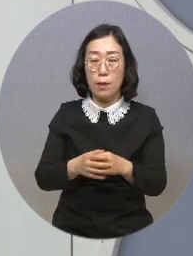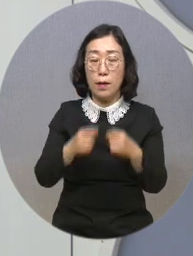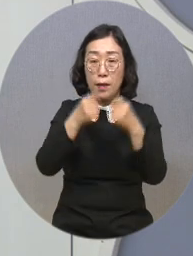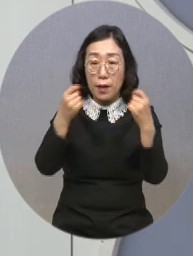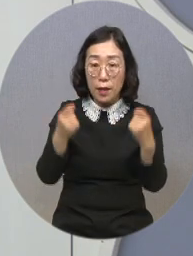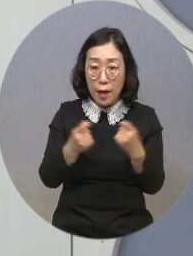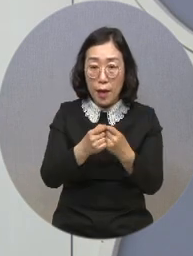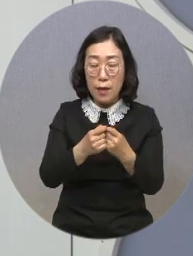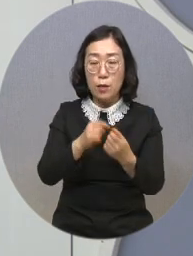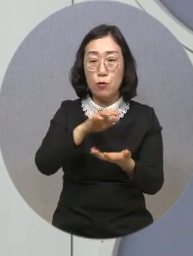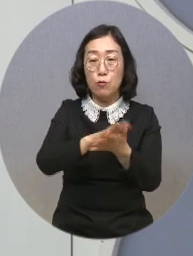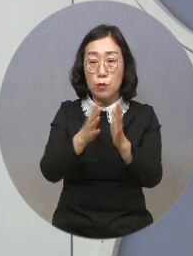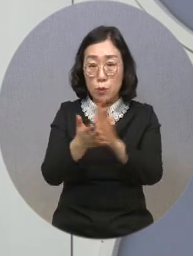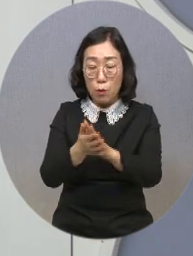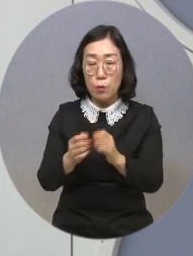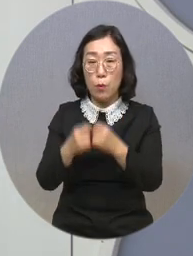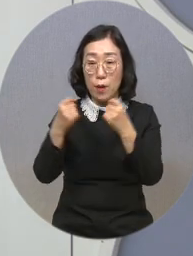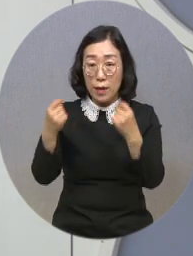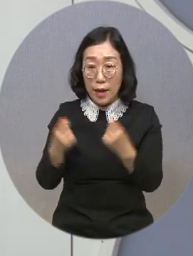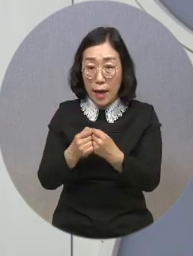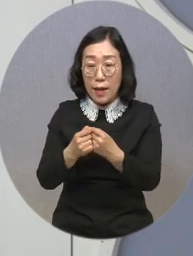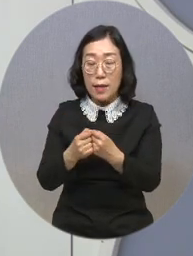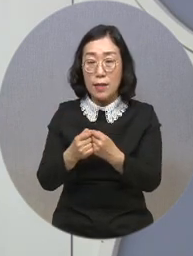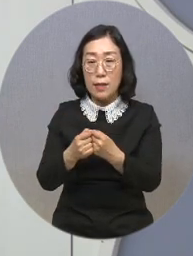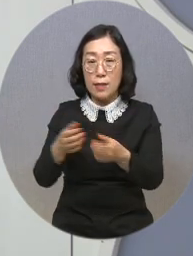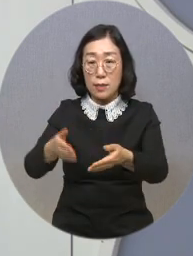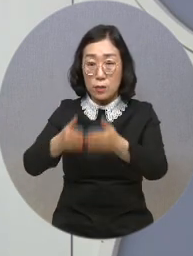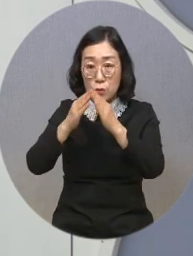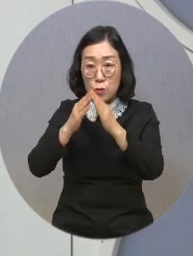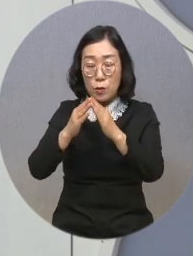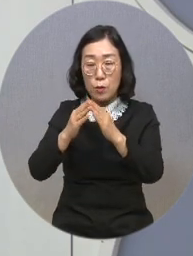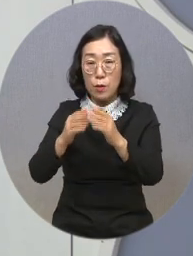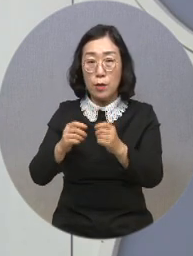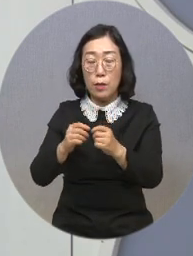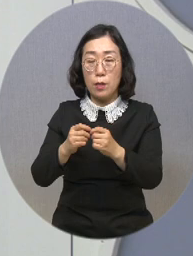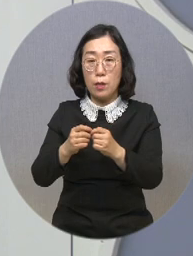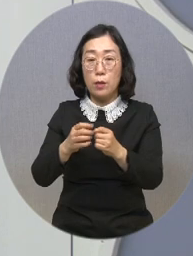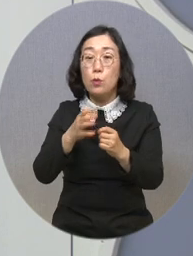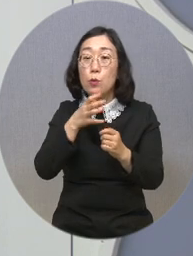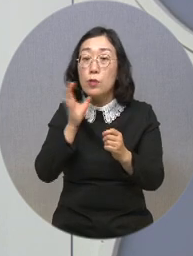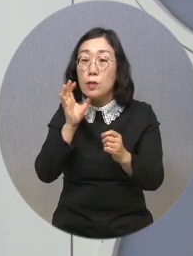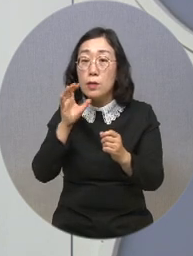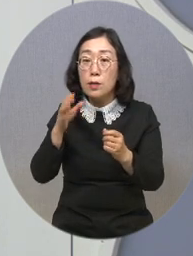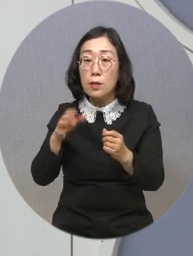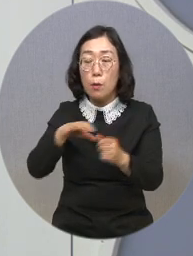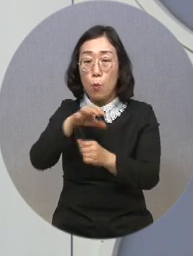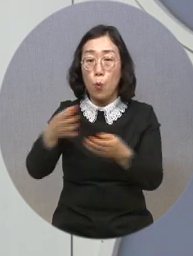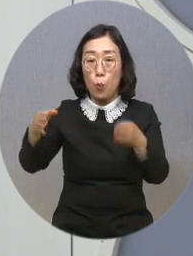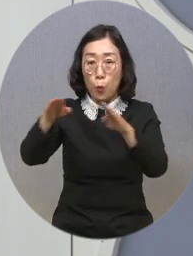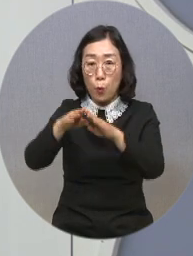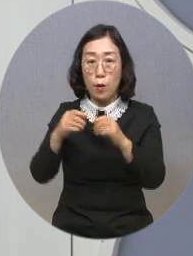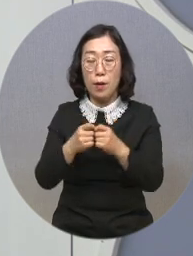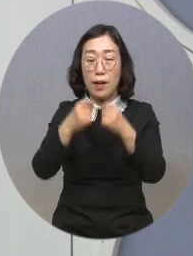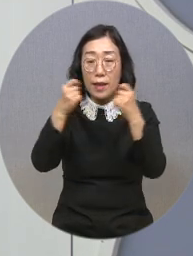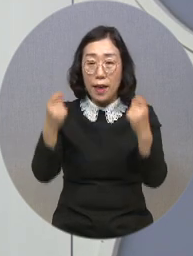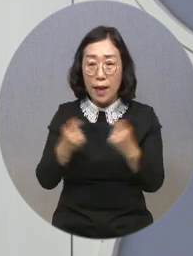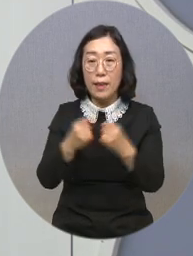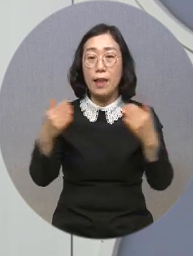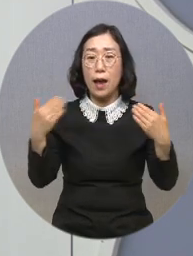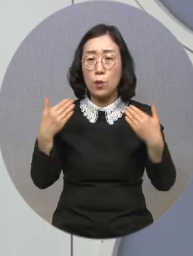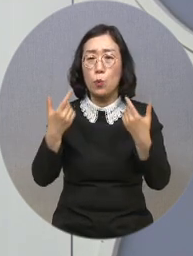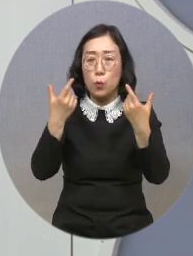그리고 개인이 설립한 장기요양시설이 마치 이게 사립학교나 또는 이런